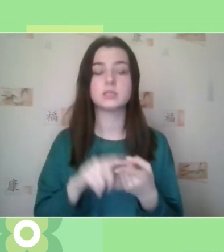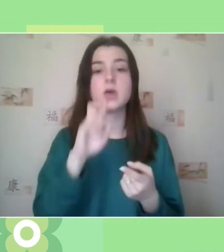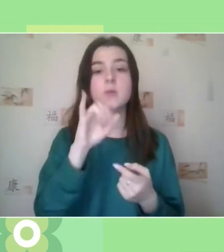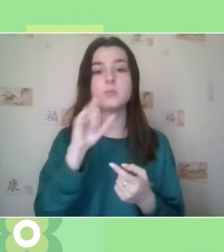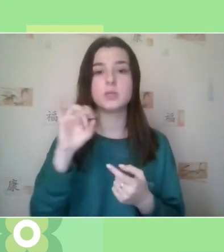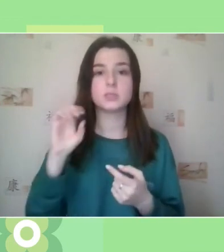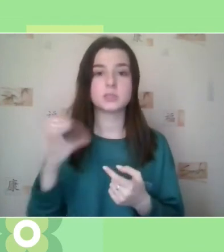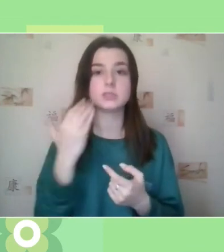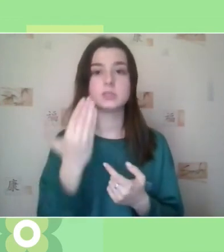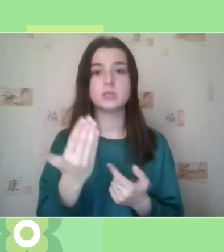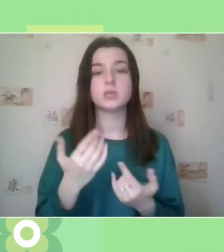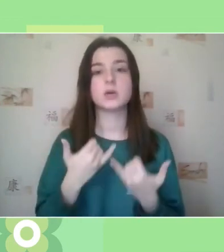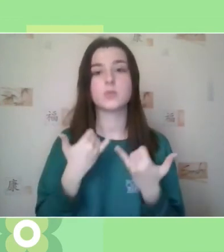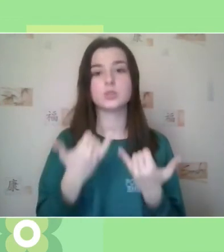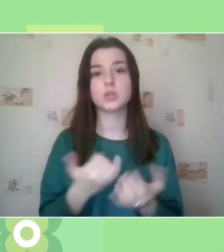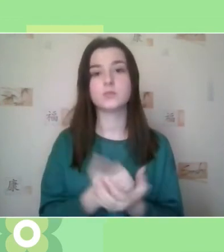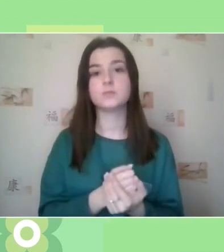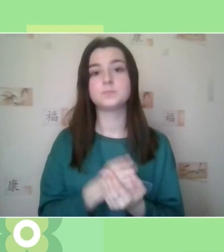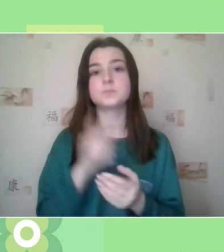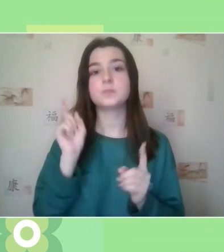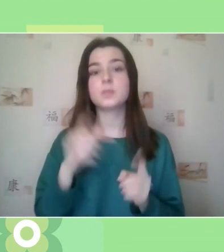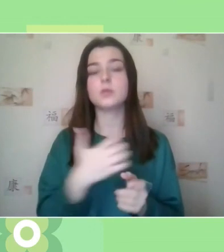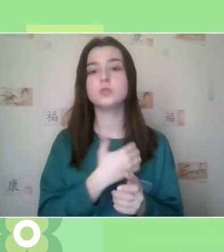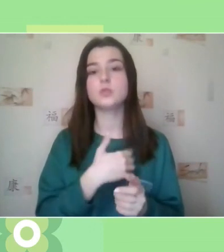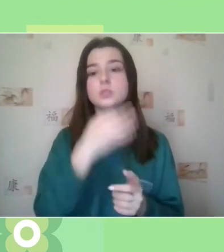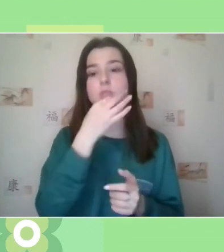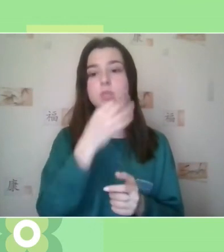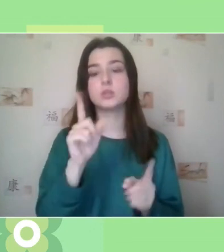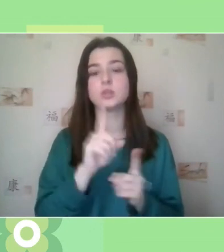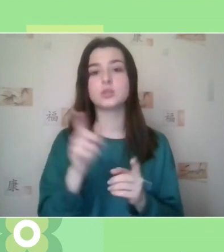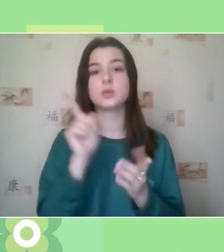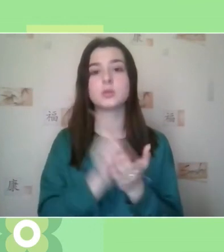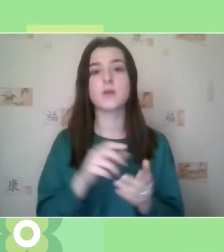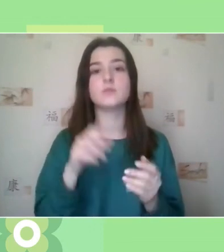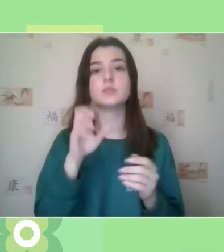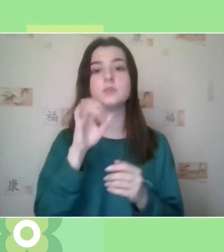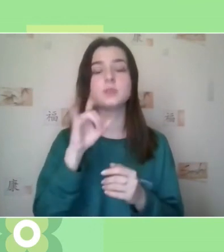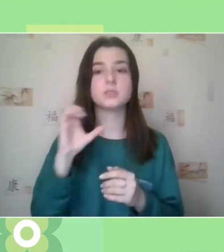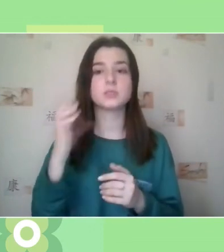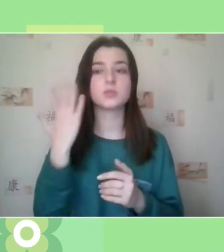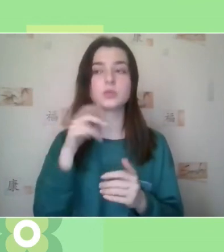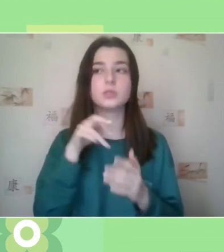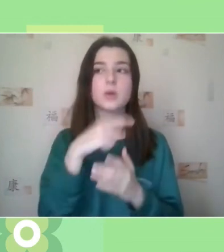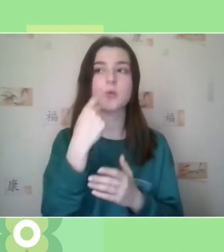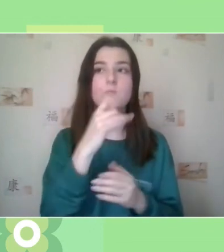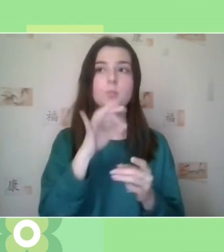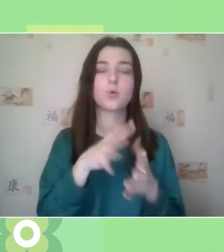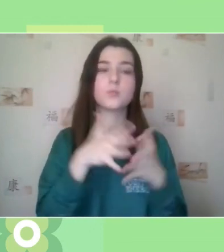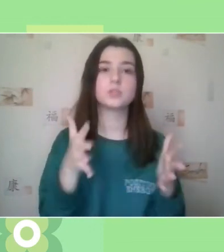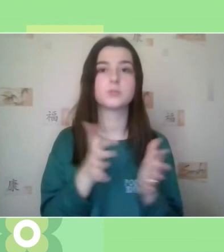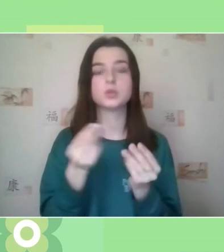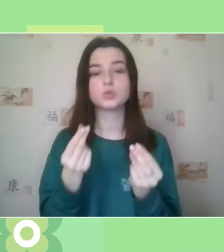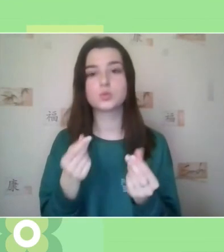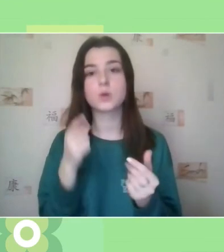що, в принципі, так правильно. Хоча, з мого досвіду, можу сказати, що навіть бізнес, коли йде мова про більш-менш великі суми, все ж таки